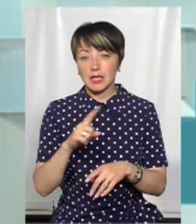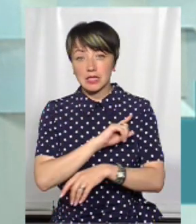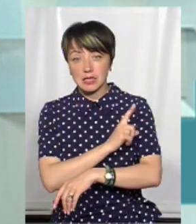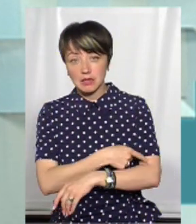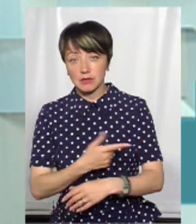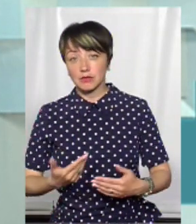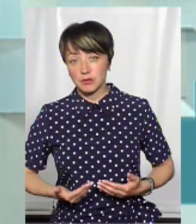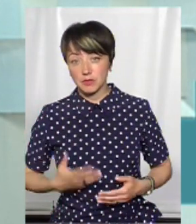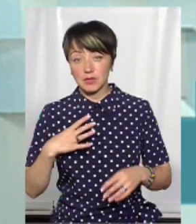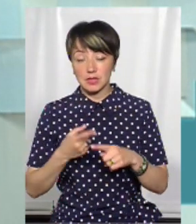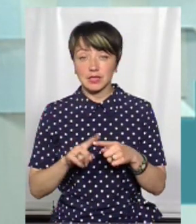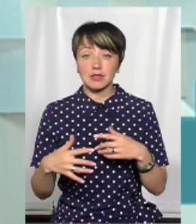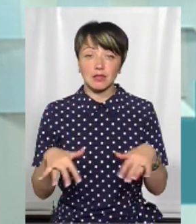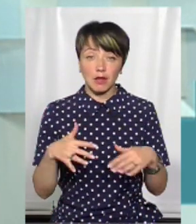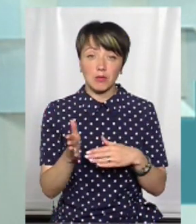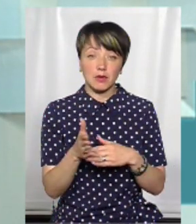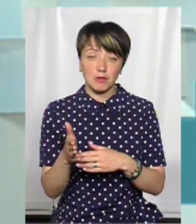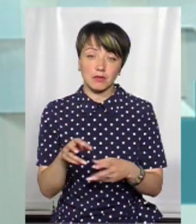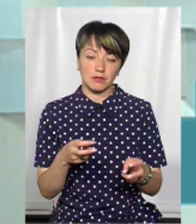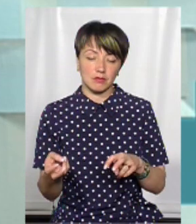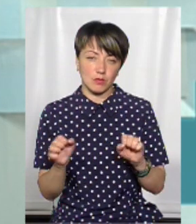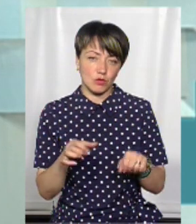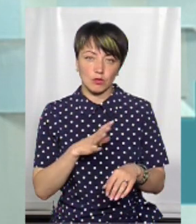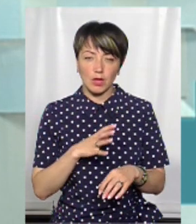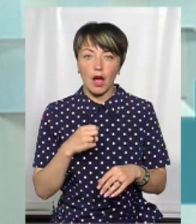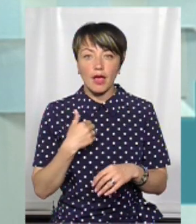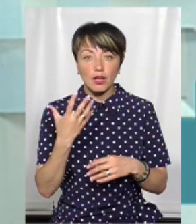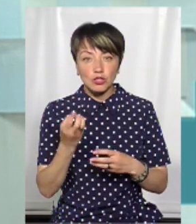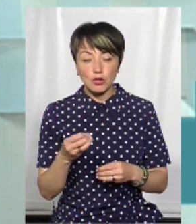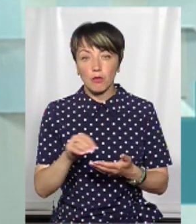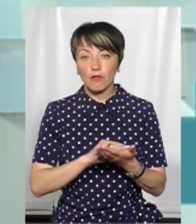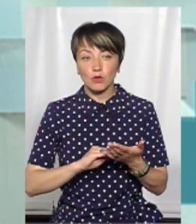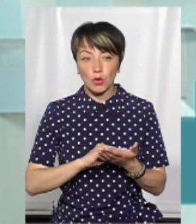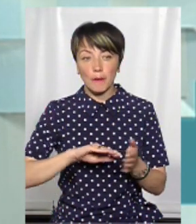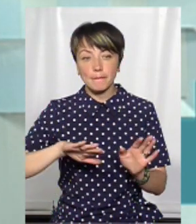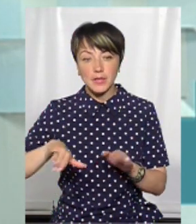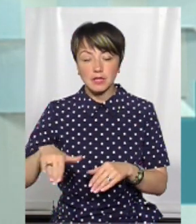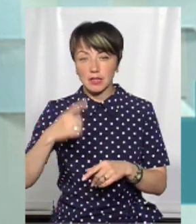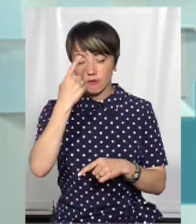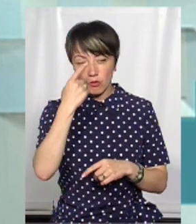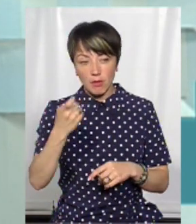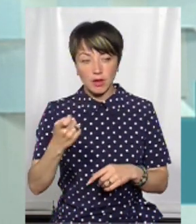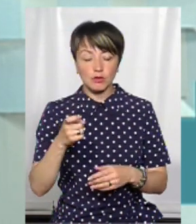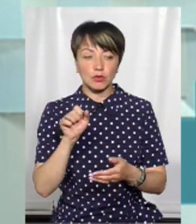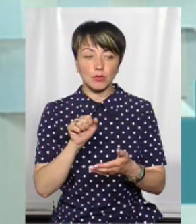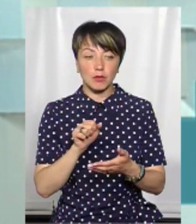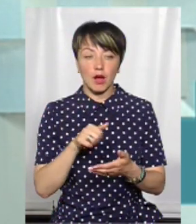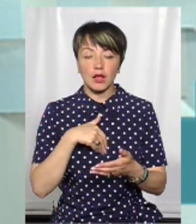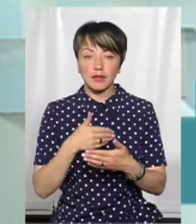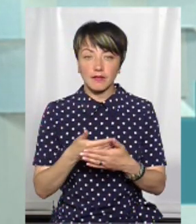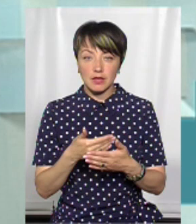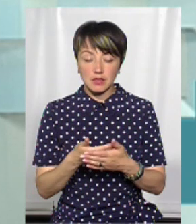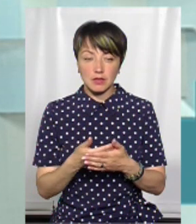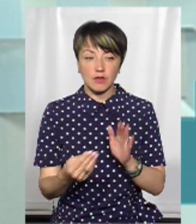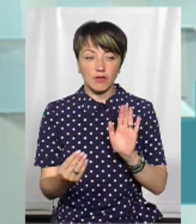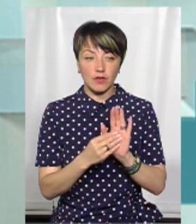які виживають. Оці, певно, що ці слабі особи десь вони попали. Но я ще раз вам говорю, після того, як інформацію громадський